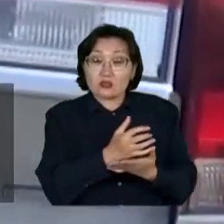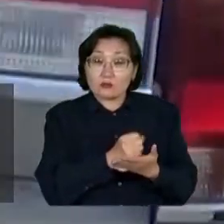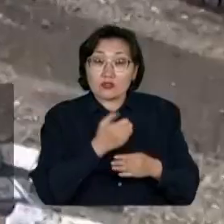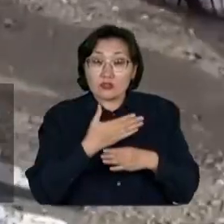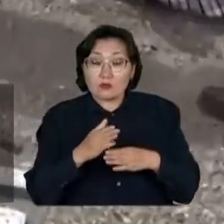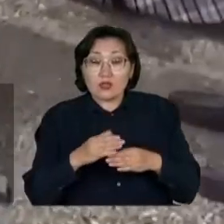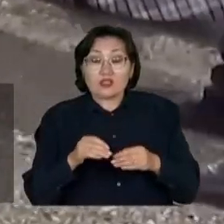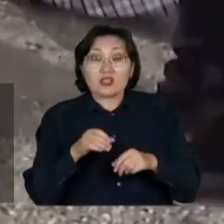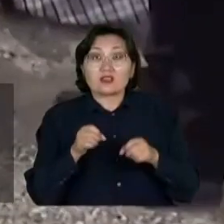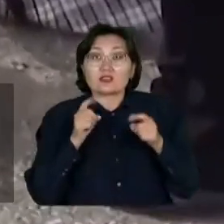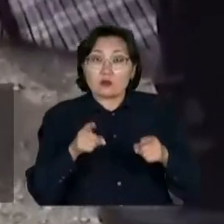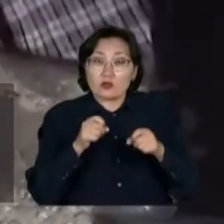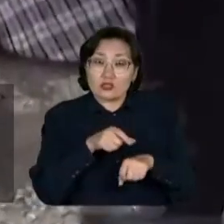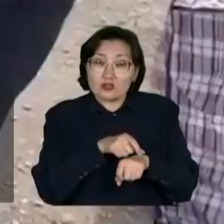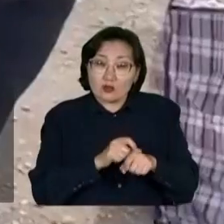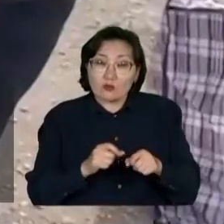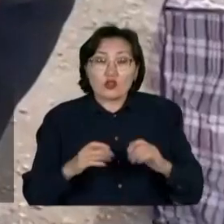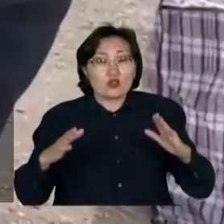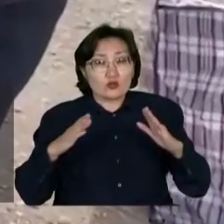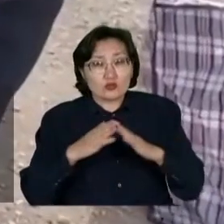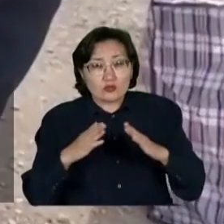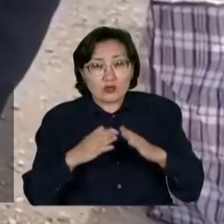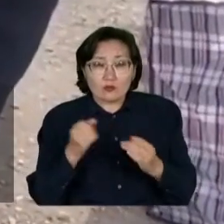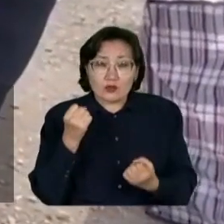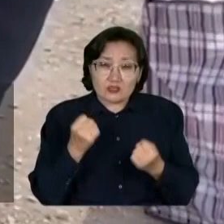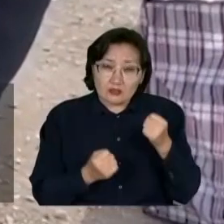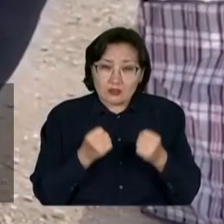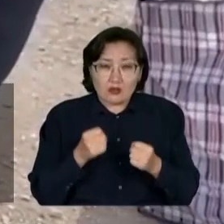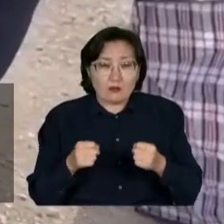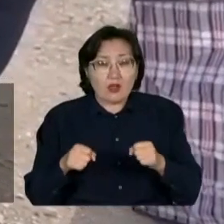бөлек зергерлік бұйымдар, жылжымайтын және жылжымалы мүліктер